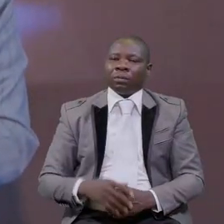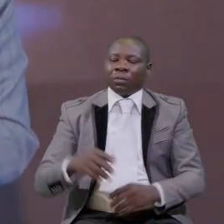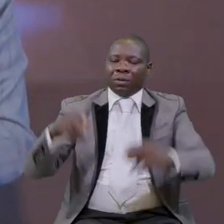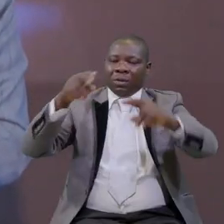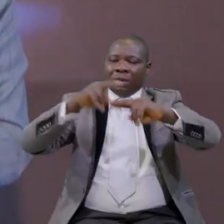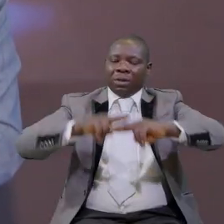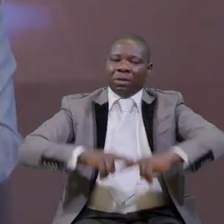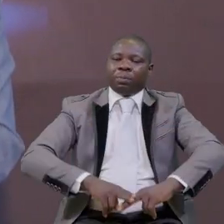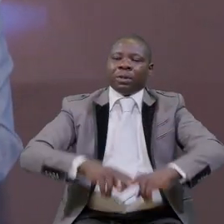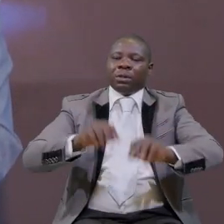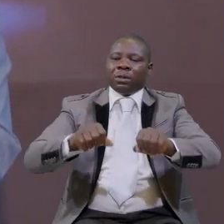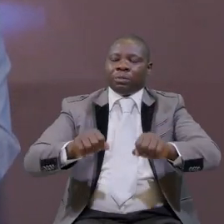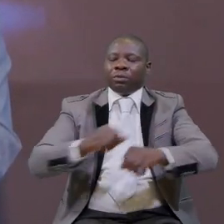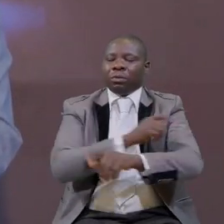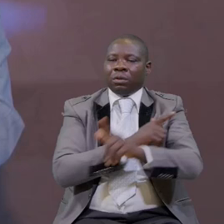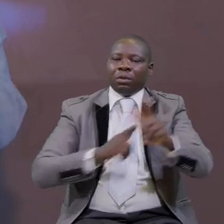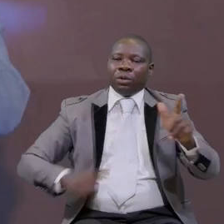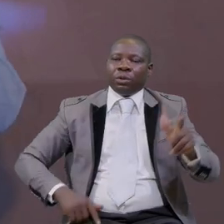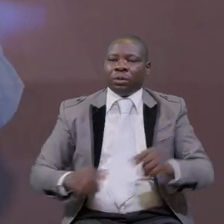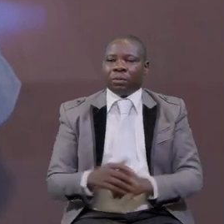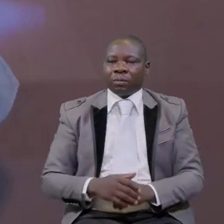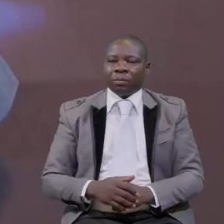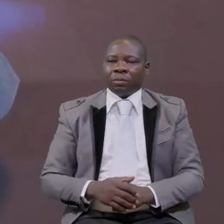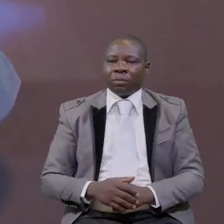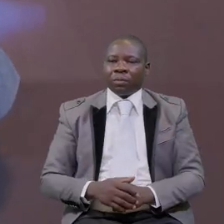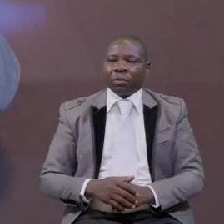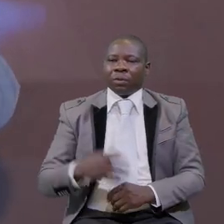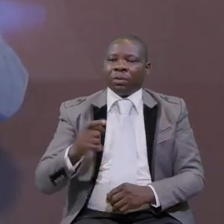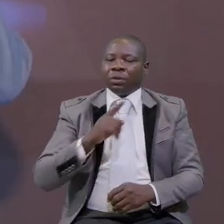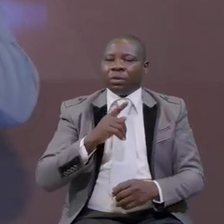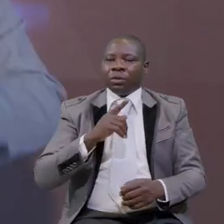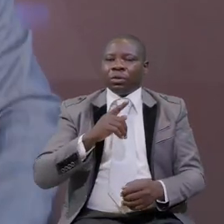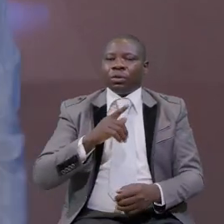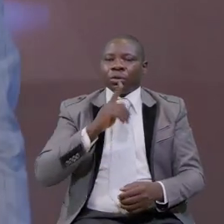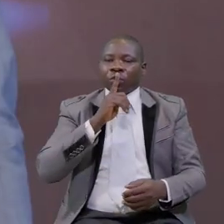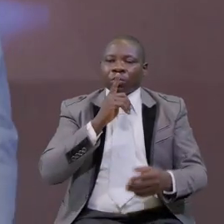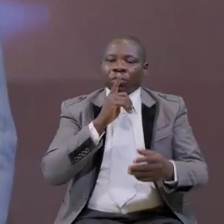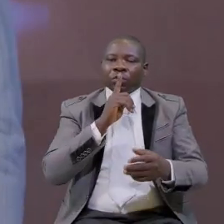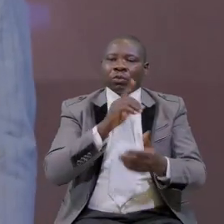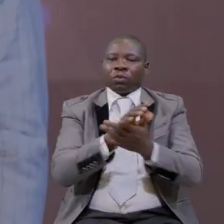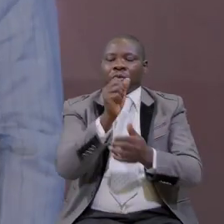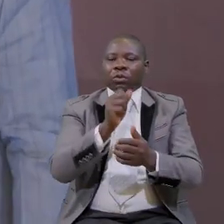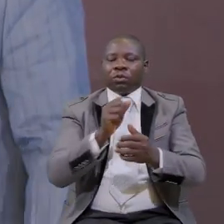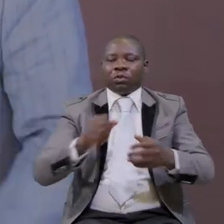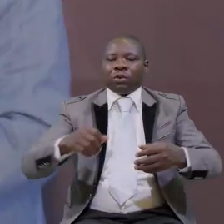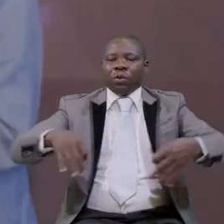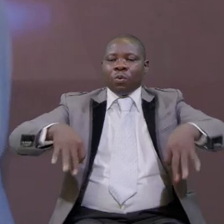C'est un Dieu digne de confiance. Un Dieu digne de